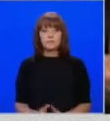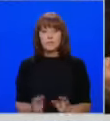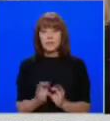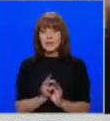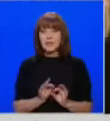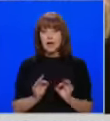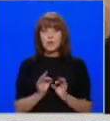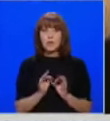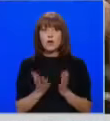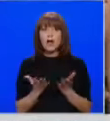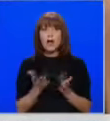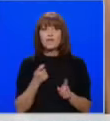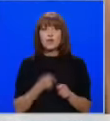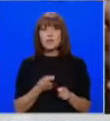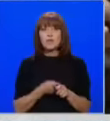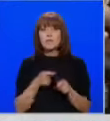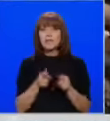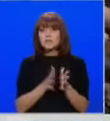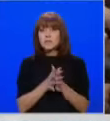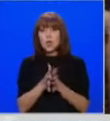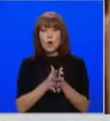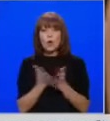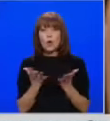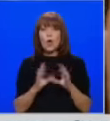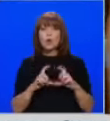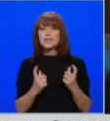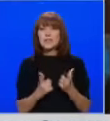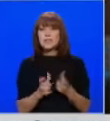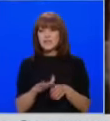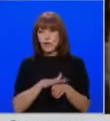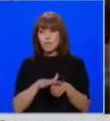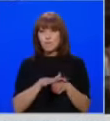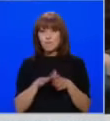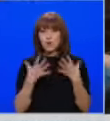Не знам какво да направят вече с тези хора. Колко семейства почерниха.